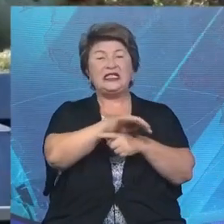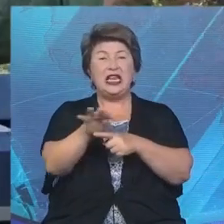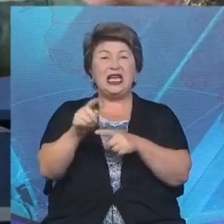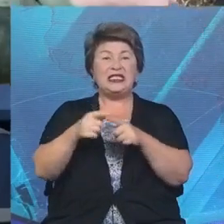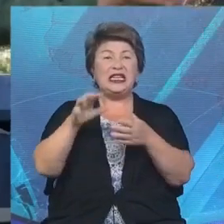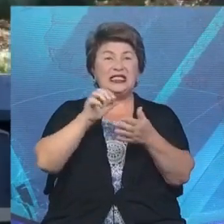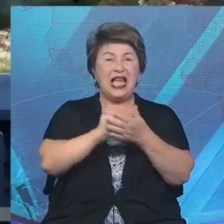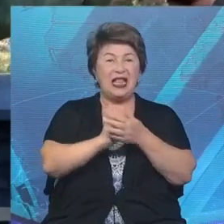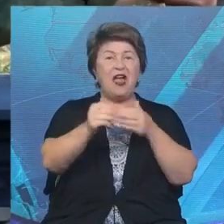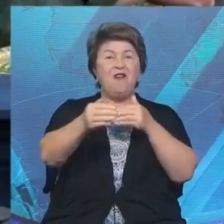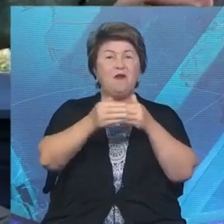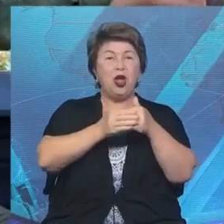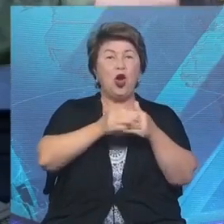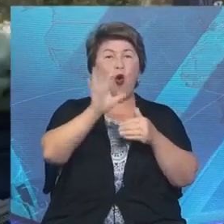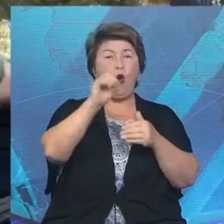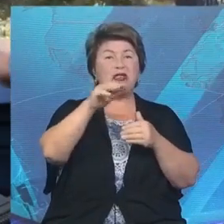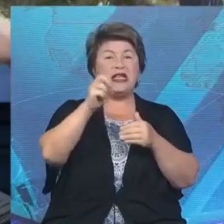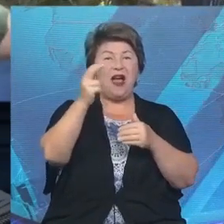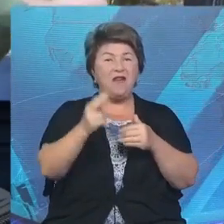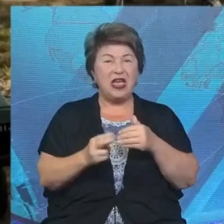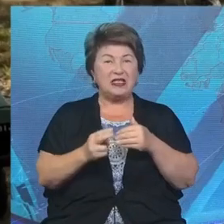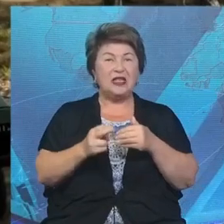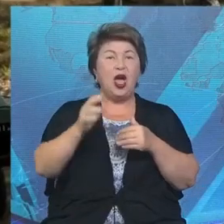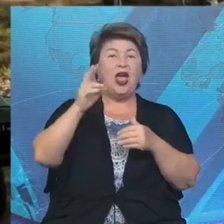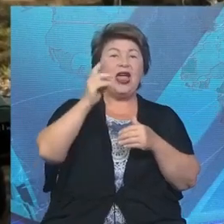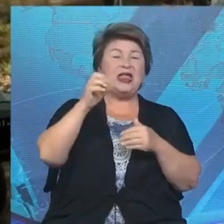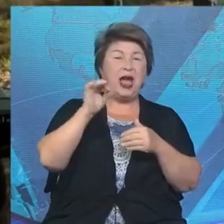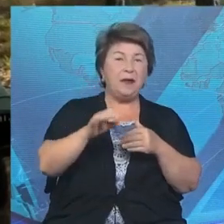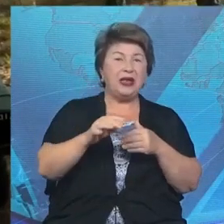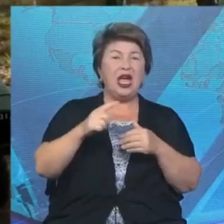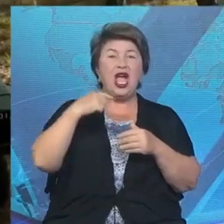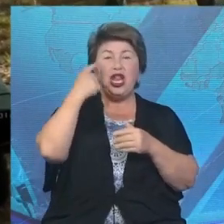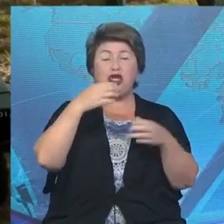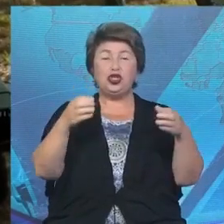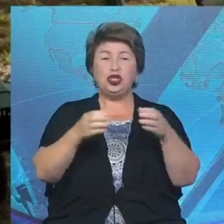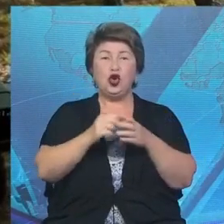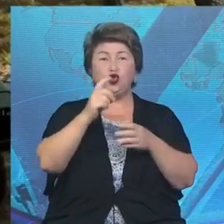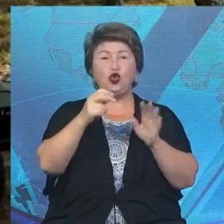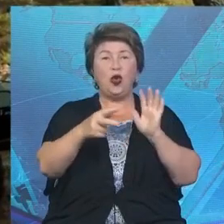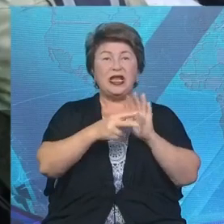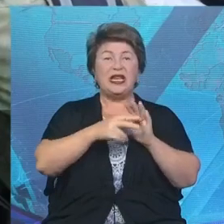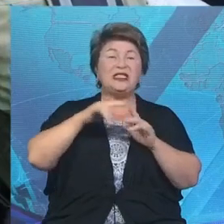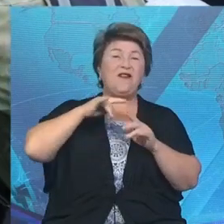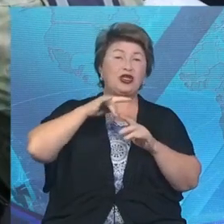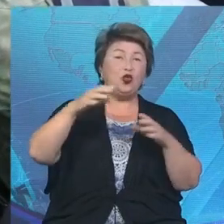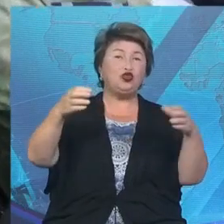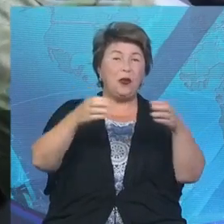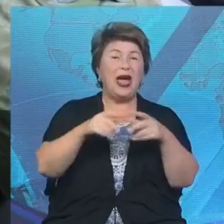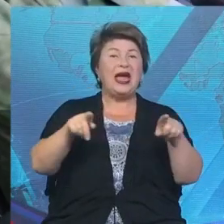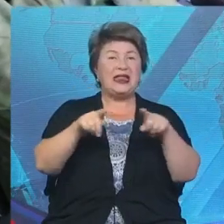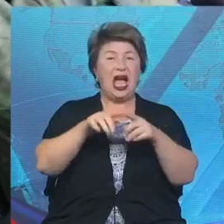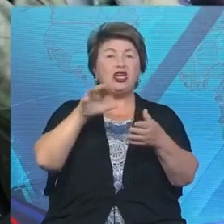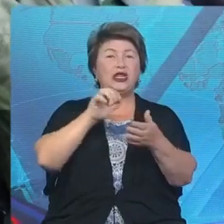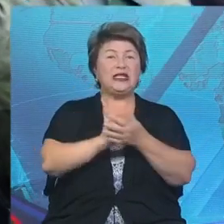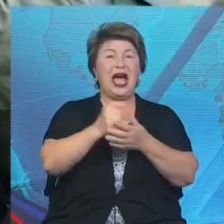и заняли позиции вблизи Островца, полигоны Гожский и Неман. Личный состав 103-й воздушно-десантной бригады также